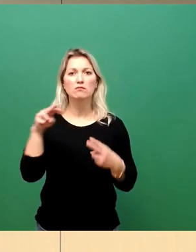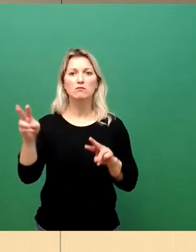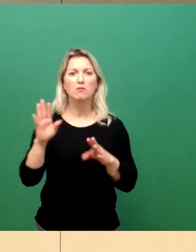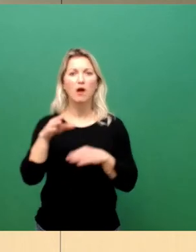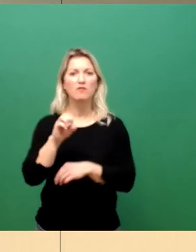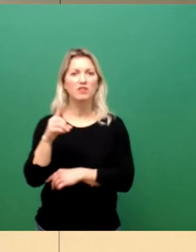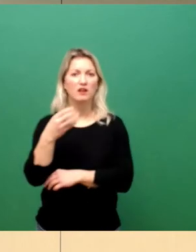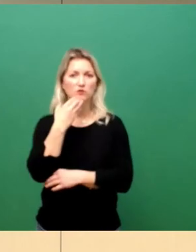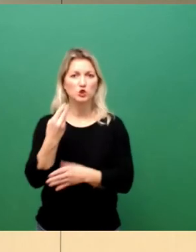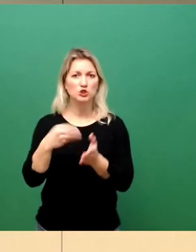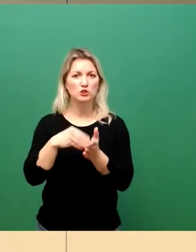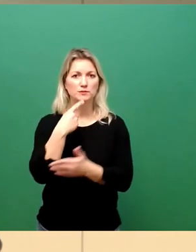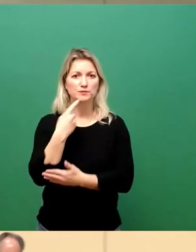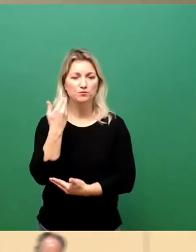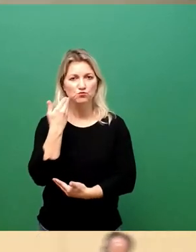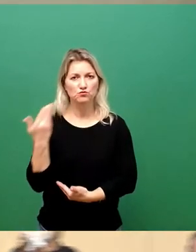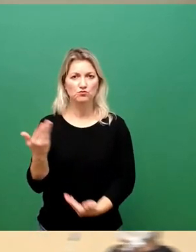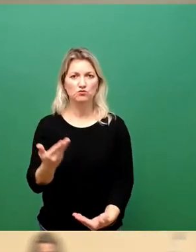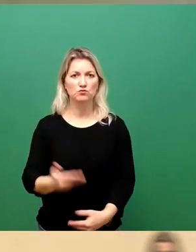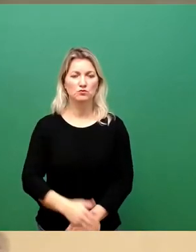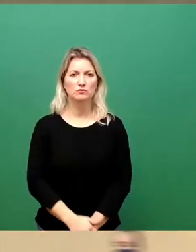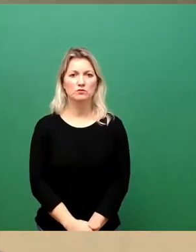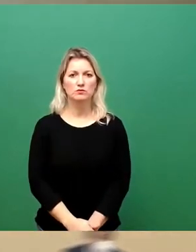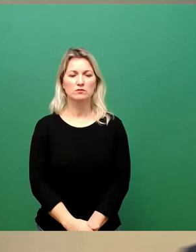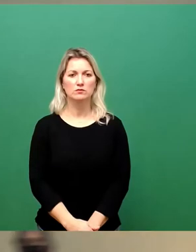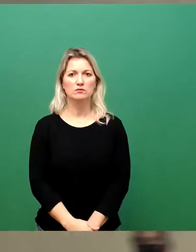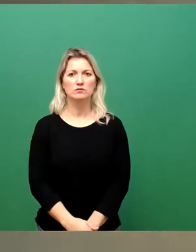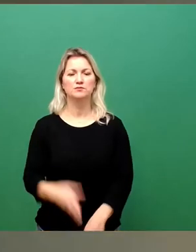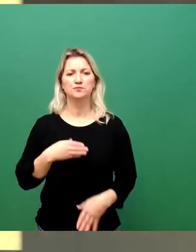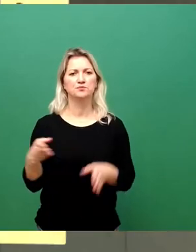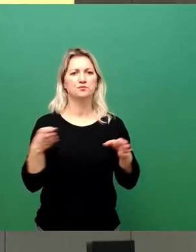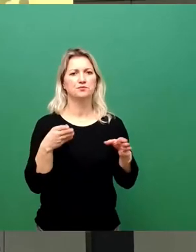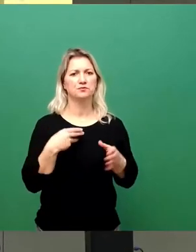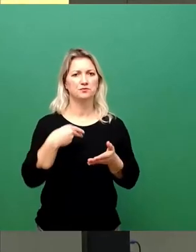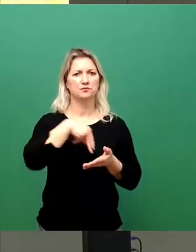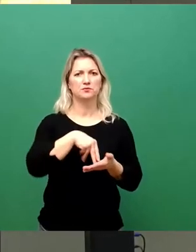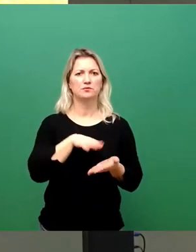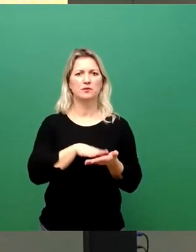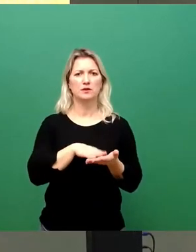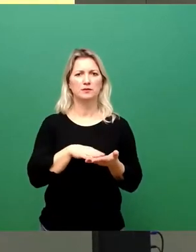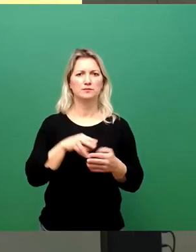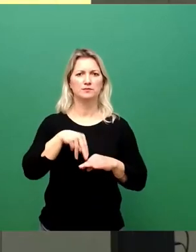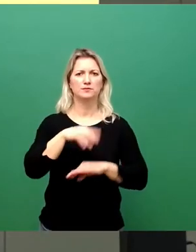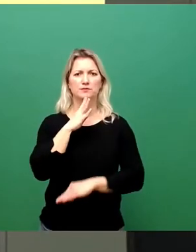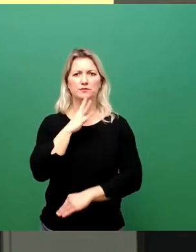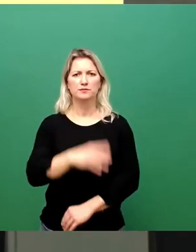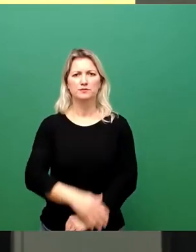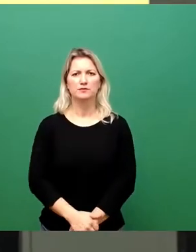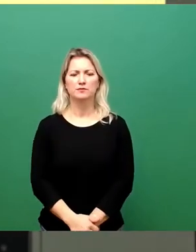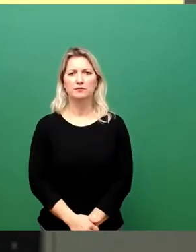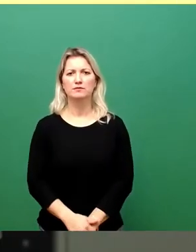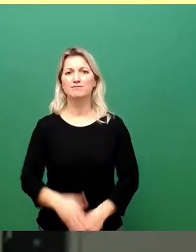Herr Braun, bitteschön. Ja, wir machen das mal hier von der Seite. Also wir möchten als AfD-Fraktion zunächst